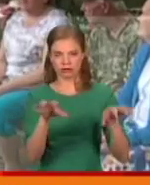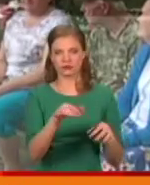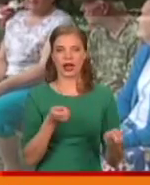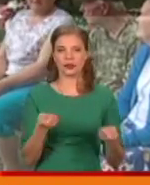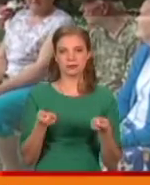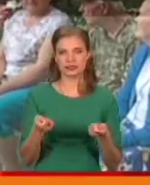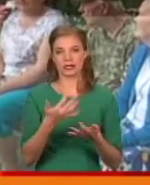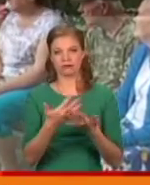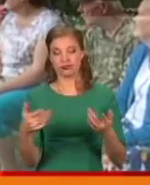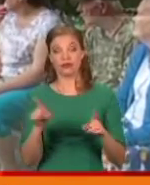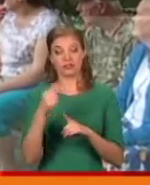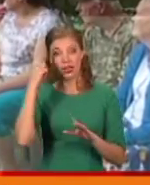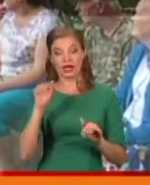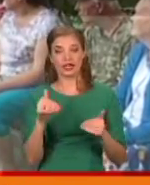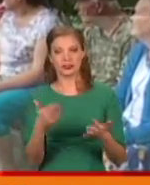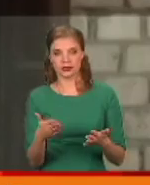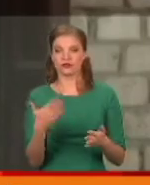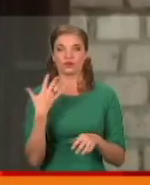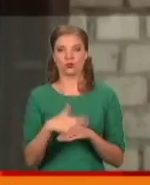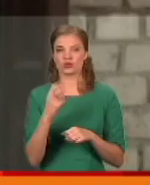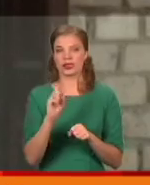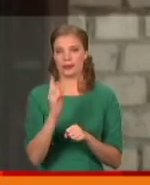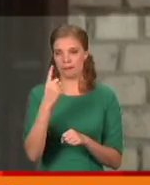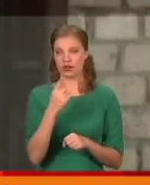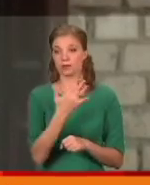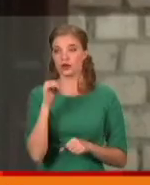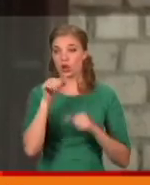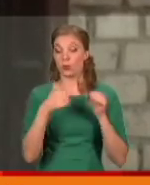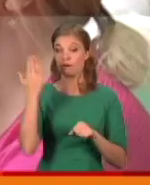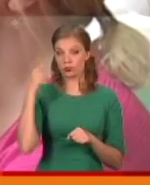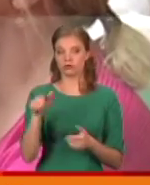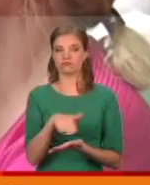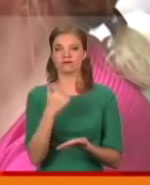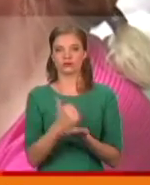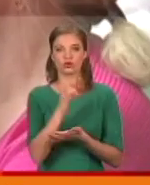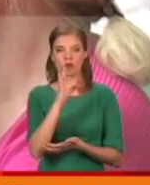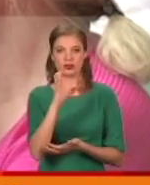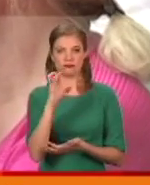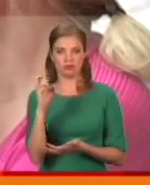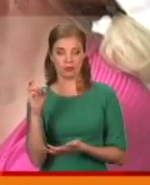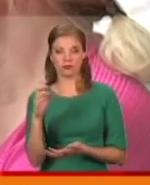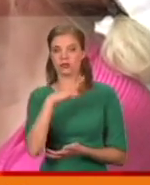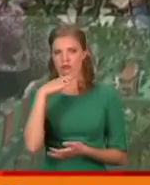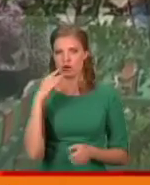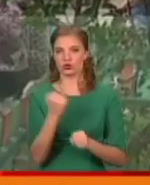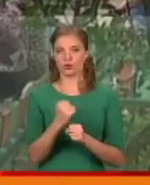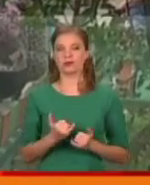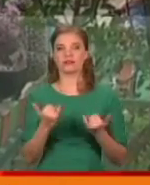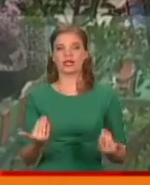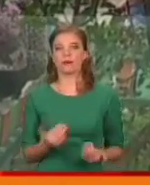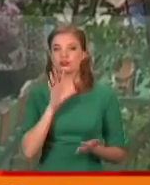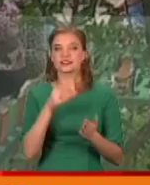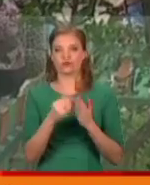адміністрація. Така ініціатива для Володимира – то вже не перший виклик. Кілька років тому він очолив ОСББ. І вже чимало зробив для мешканців